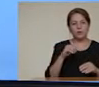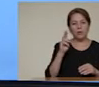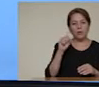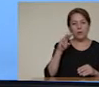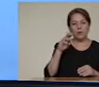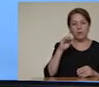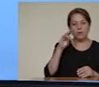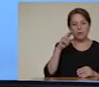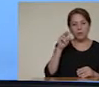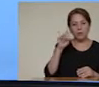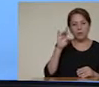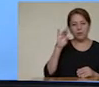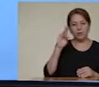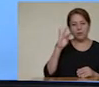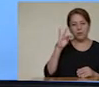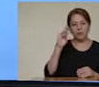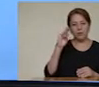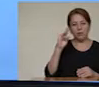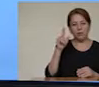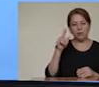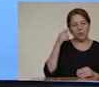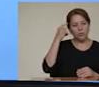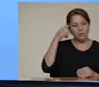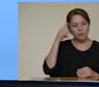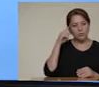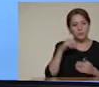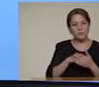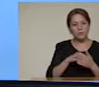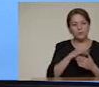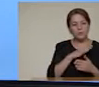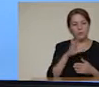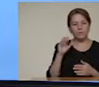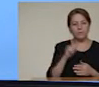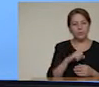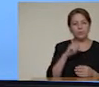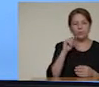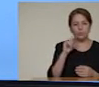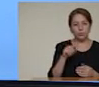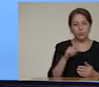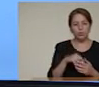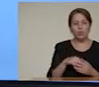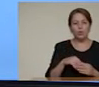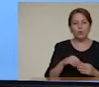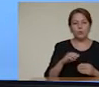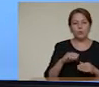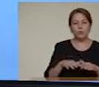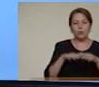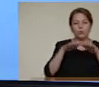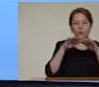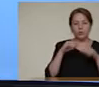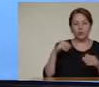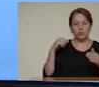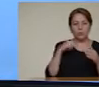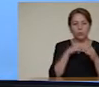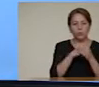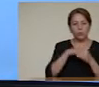kalendarning ixtiro qilinishiga asosiy sabab bo'ldi. Va ana shu toshqindan to